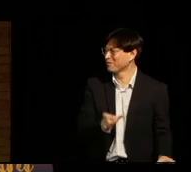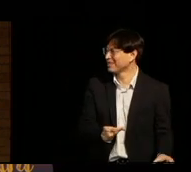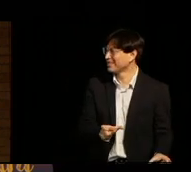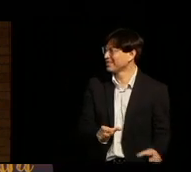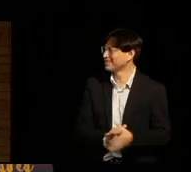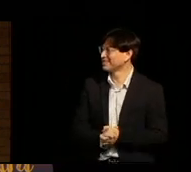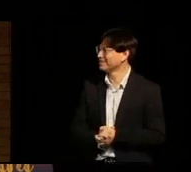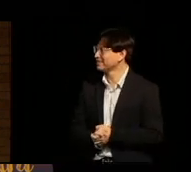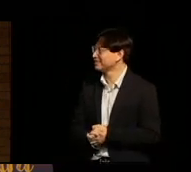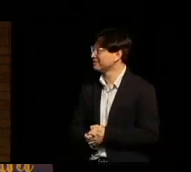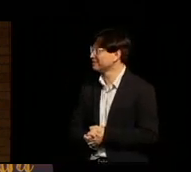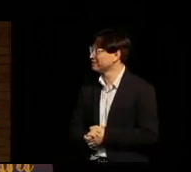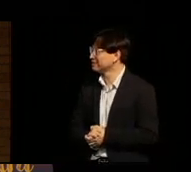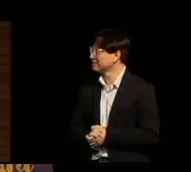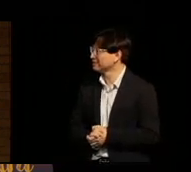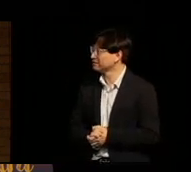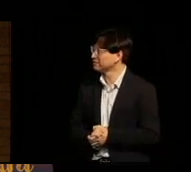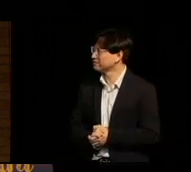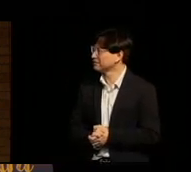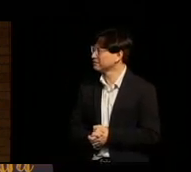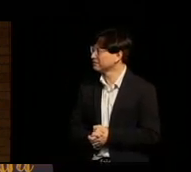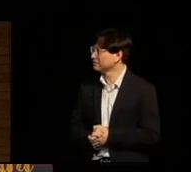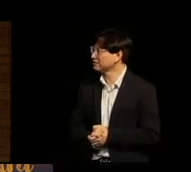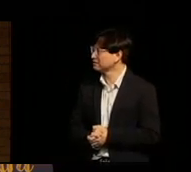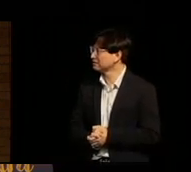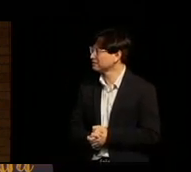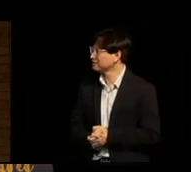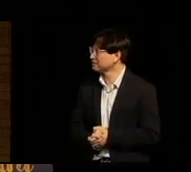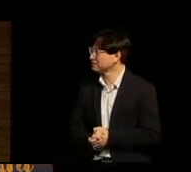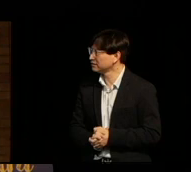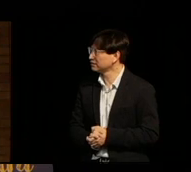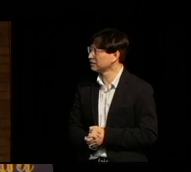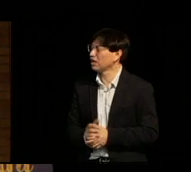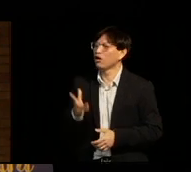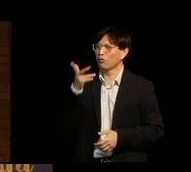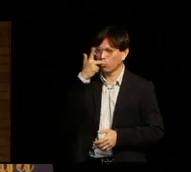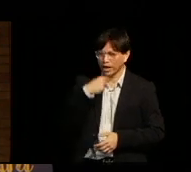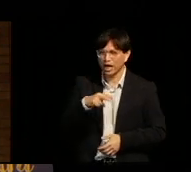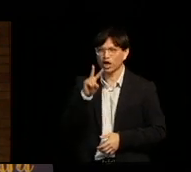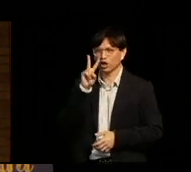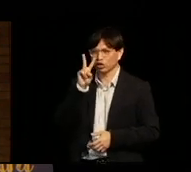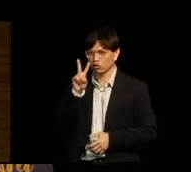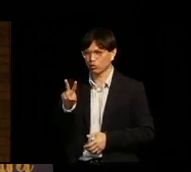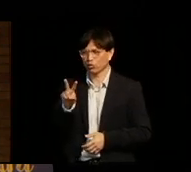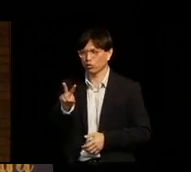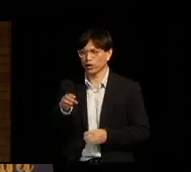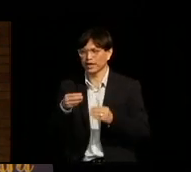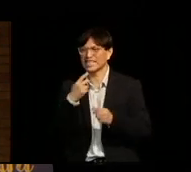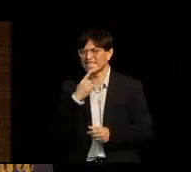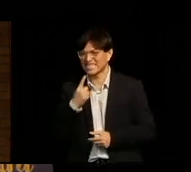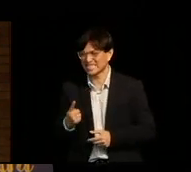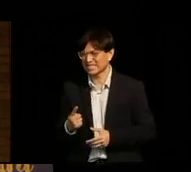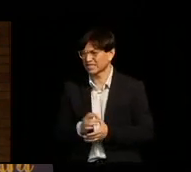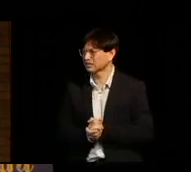Eh lo so lo so anch'io i miei limiti forti però vorrei dire due cose che mi hanno colpito